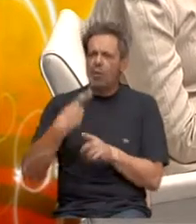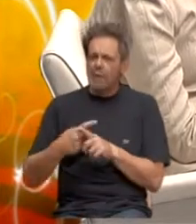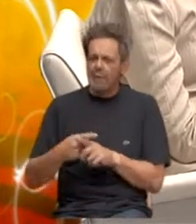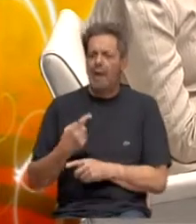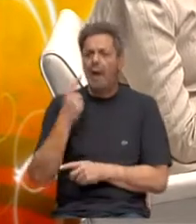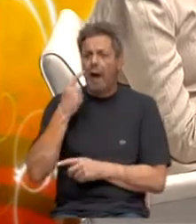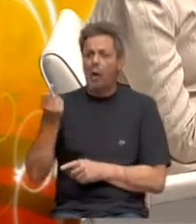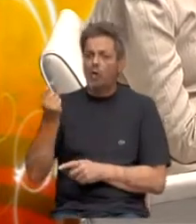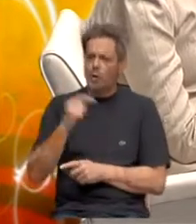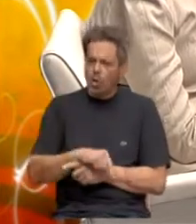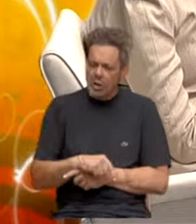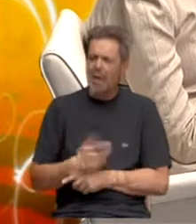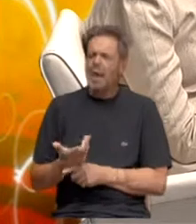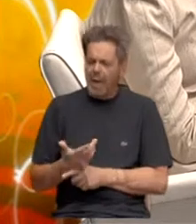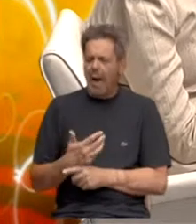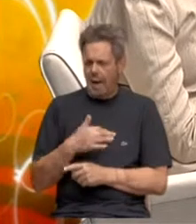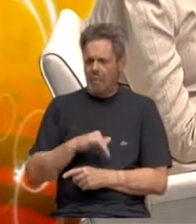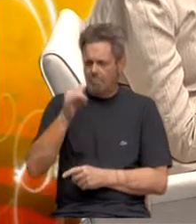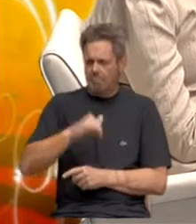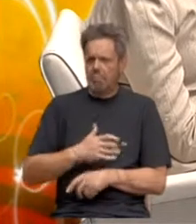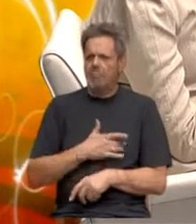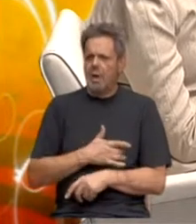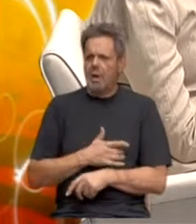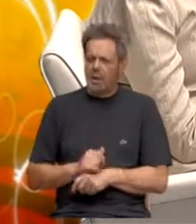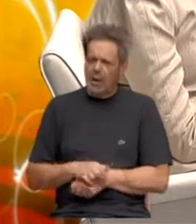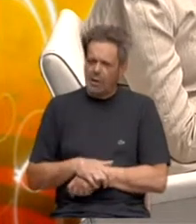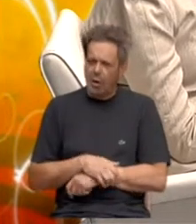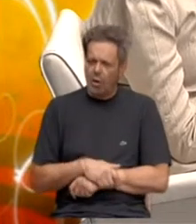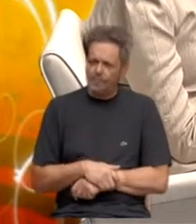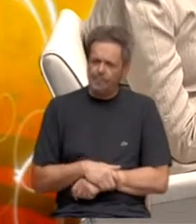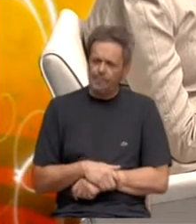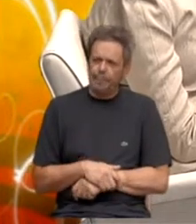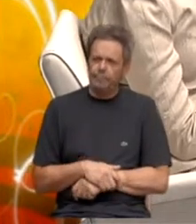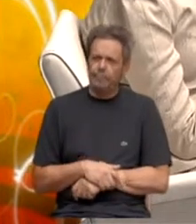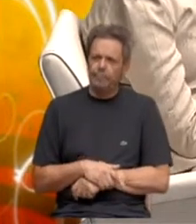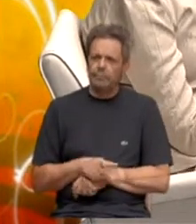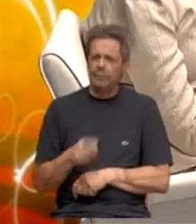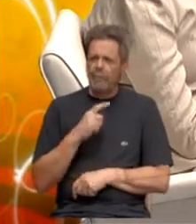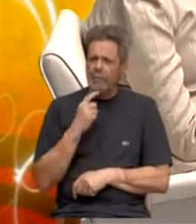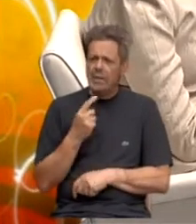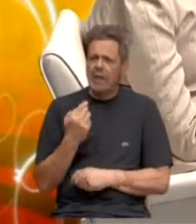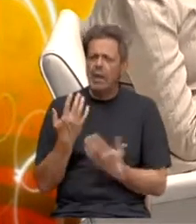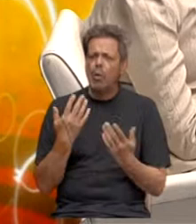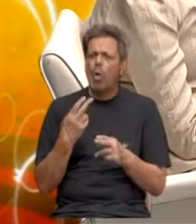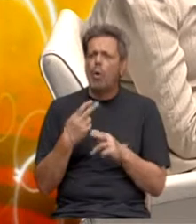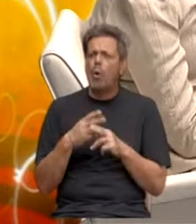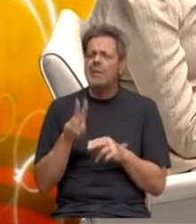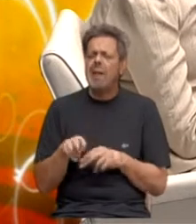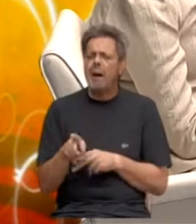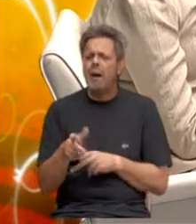na interventnu kardiologiju, je li tako? Odjel interventne kardiologije. Vi ste rekli koliko bolnica ima u